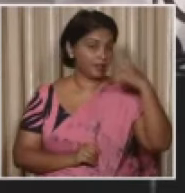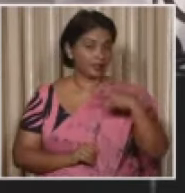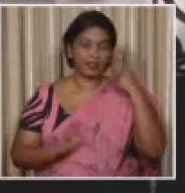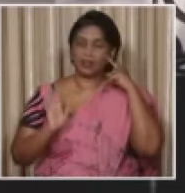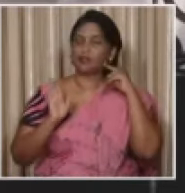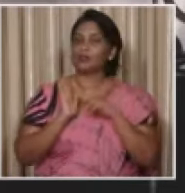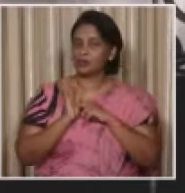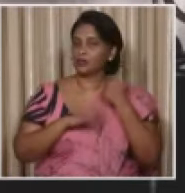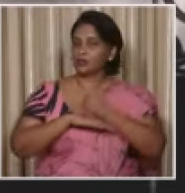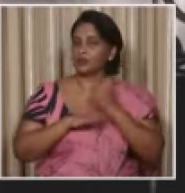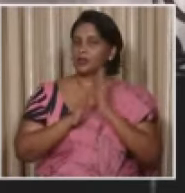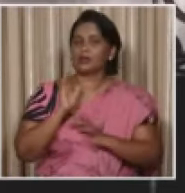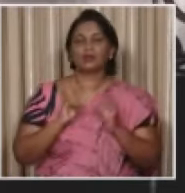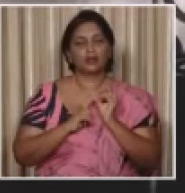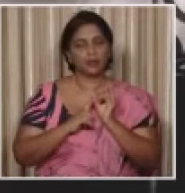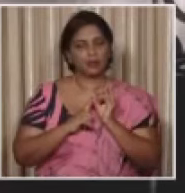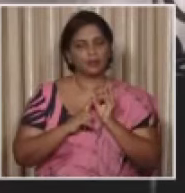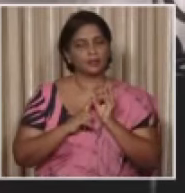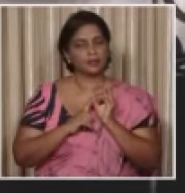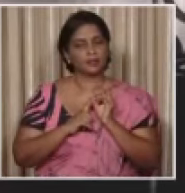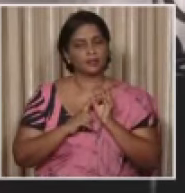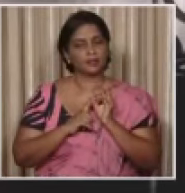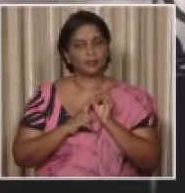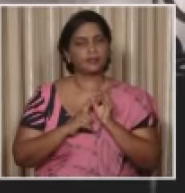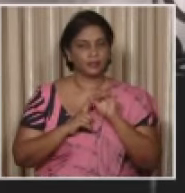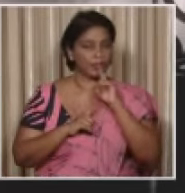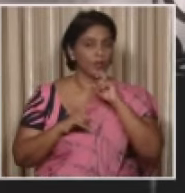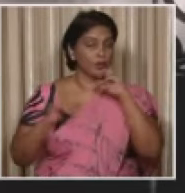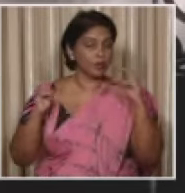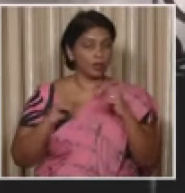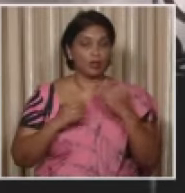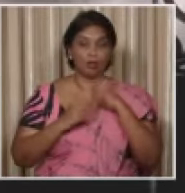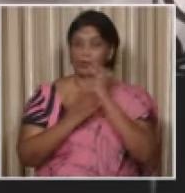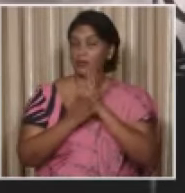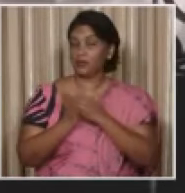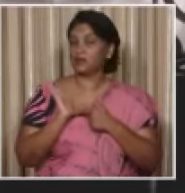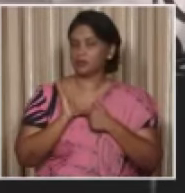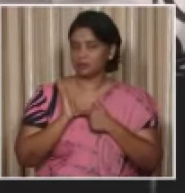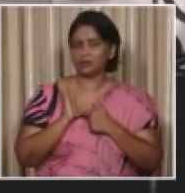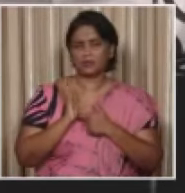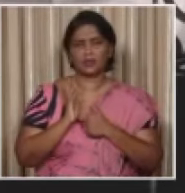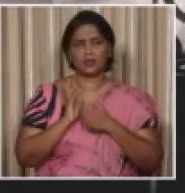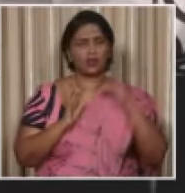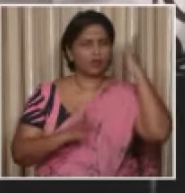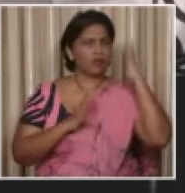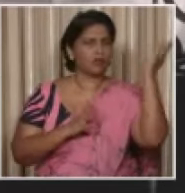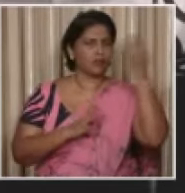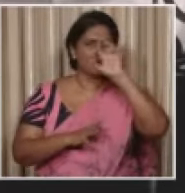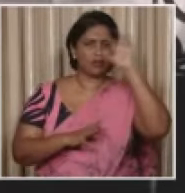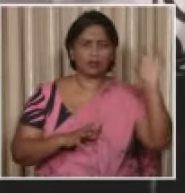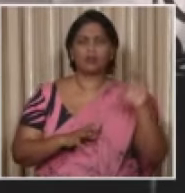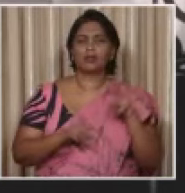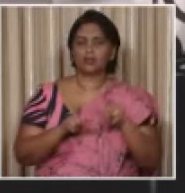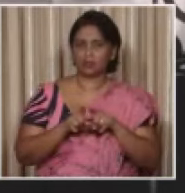तम मूलासन मंत्री अभी कि हिटे श्रेष्ठाधिक अपे व्यवस्था तीन सामान्य लोके बोरट तीनों